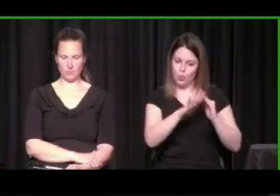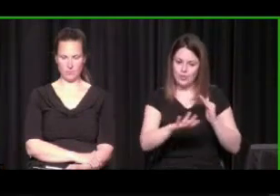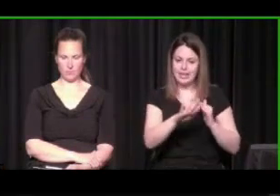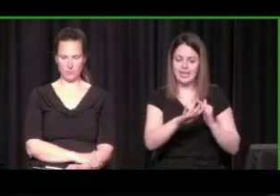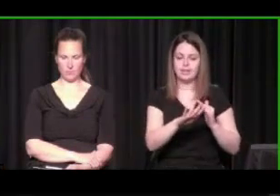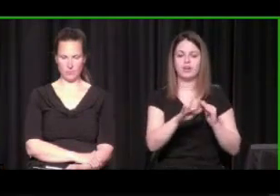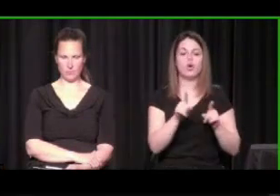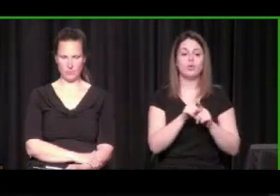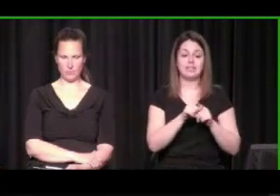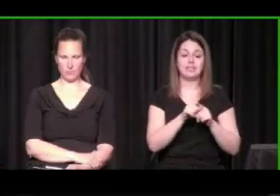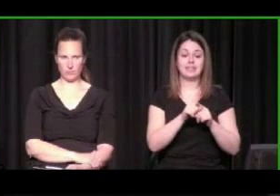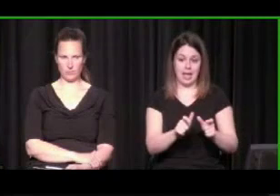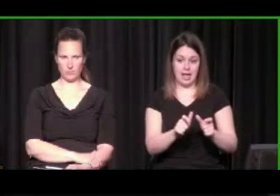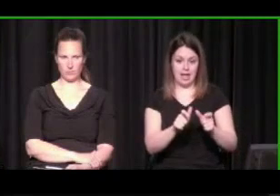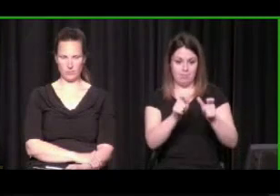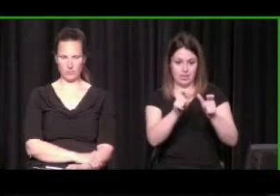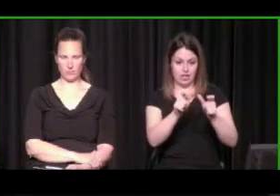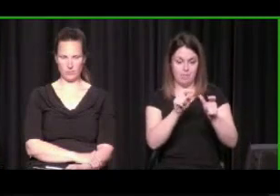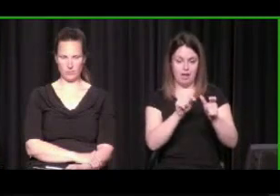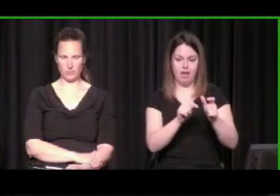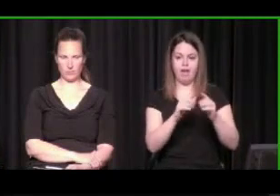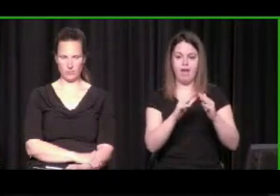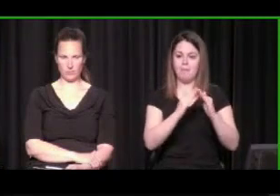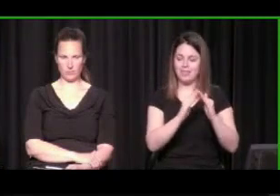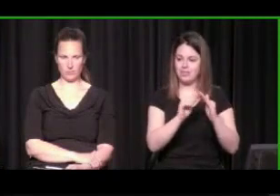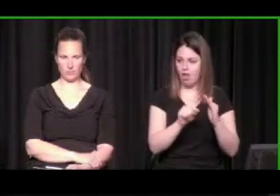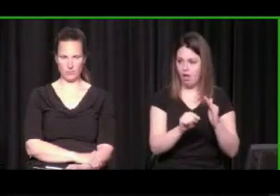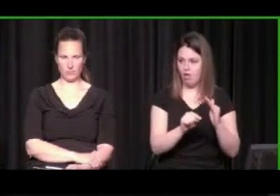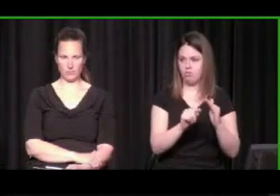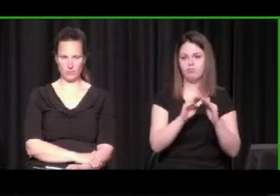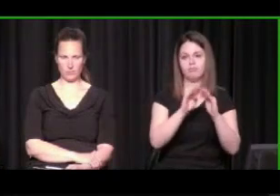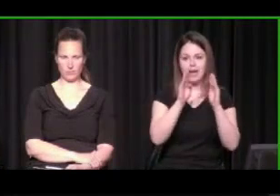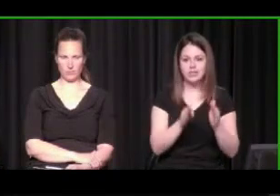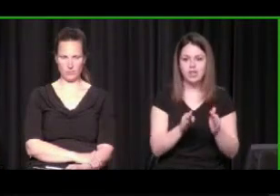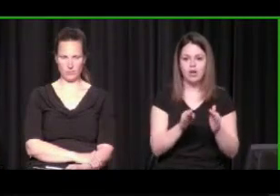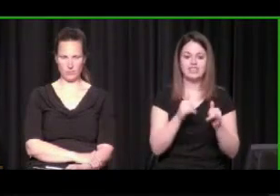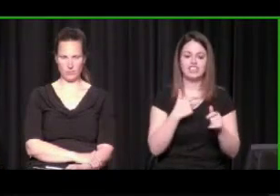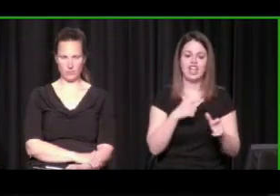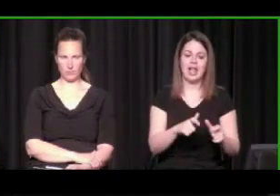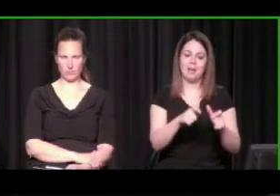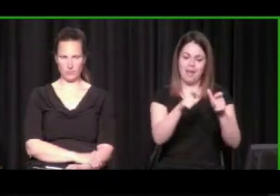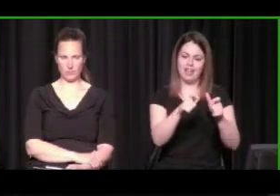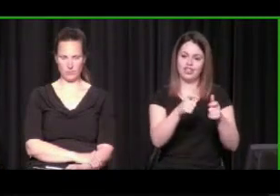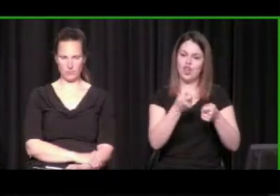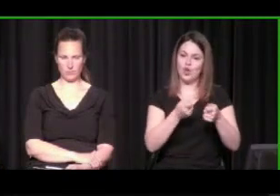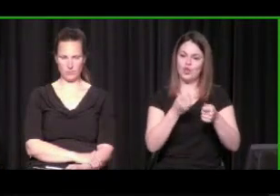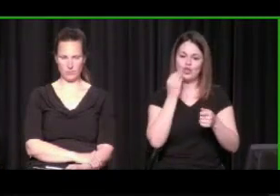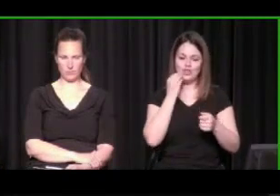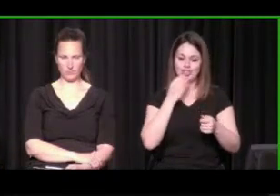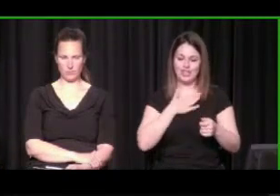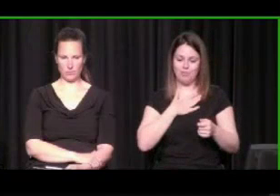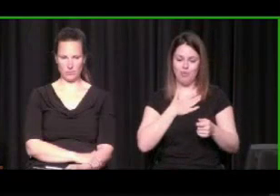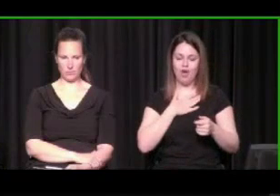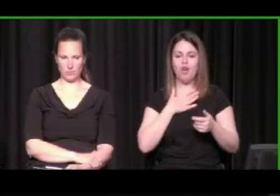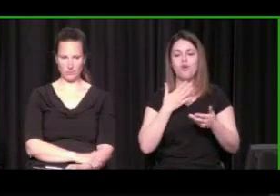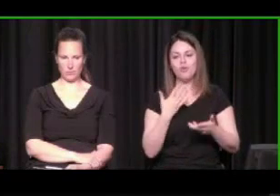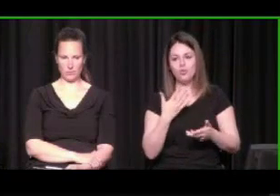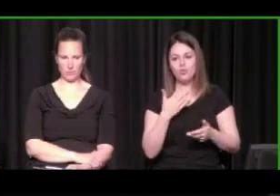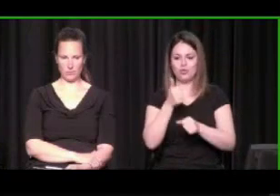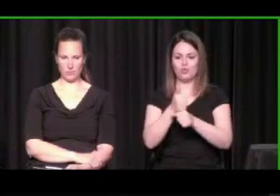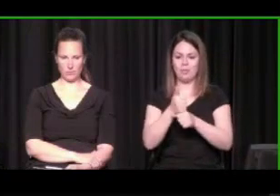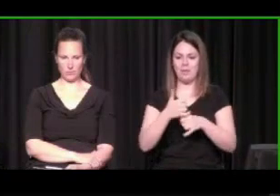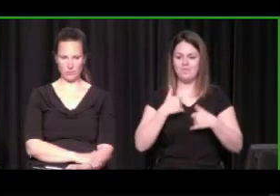on délaisse l'hébergement, pour parler d'habitat, parce que si je vous héberge, vous n'aurez pas le même contrôle chez moi que vous avez dans le lieu où vous